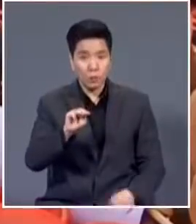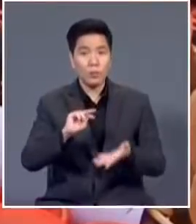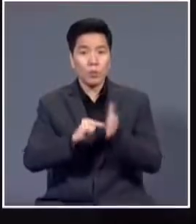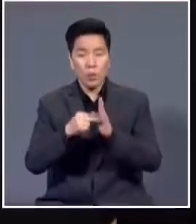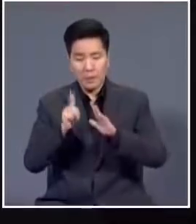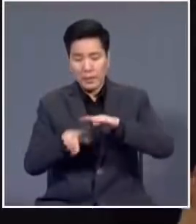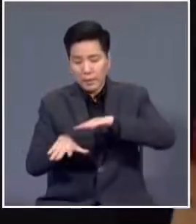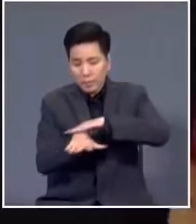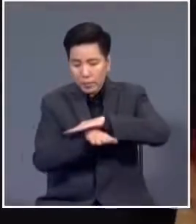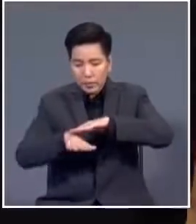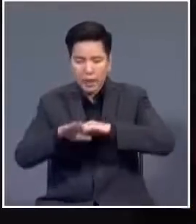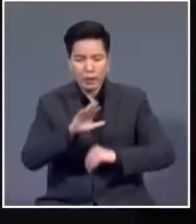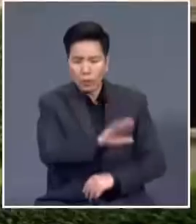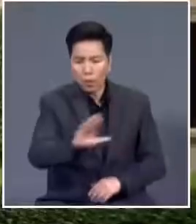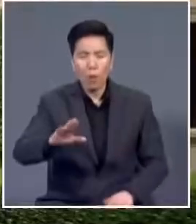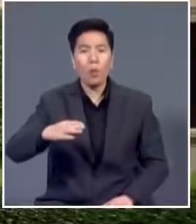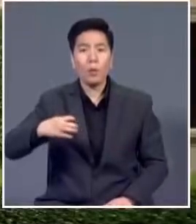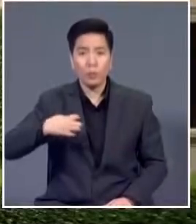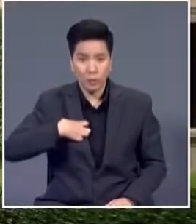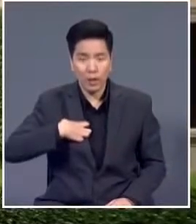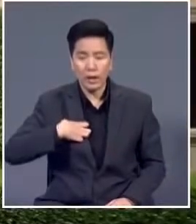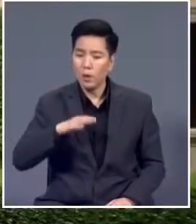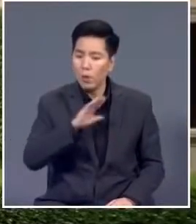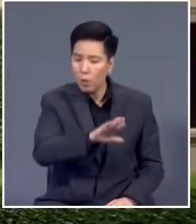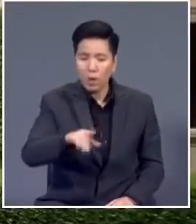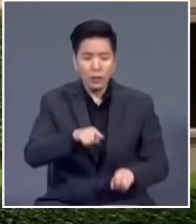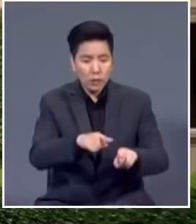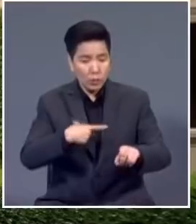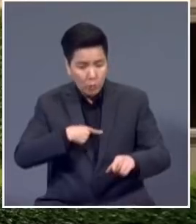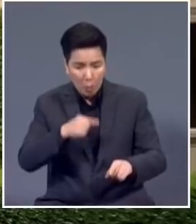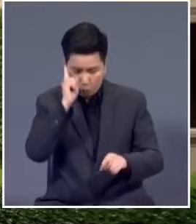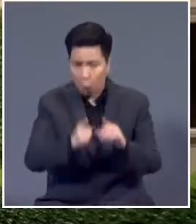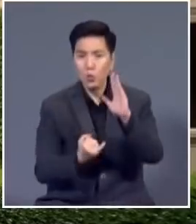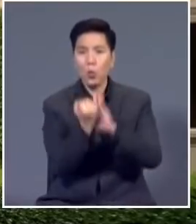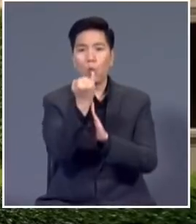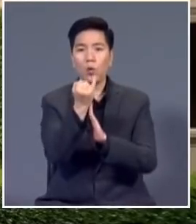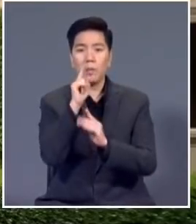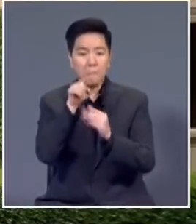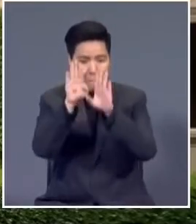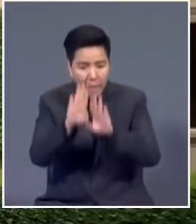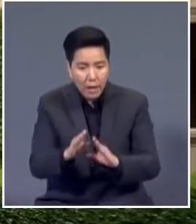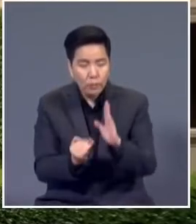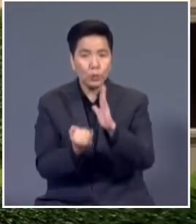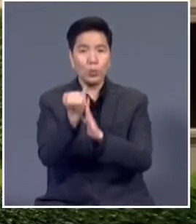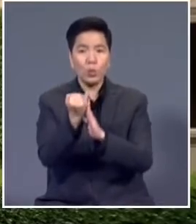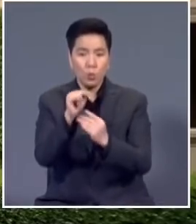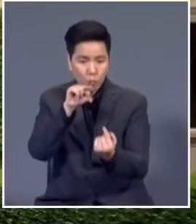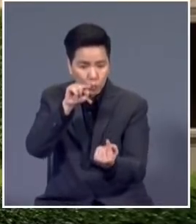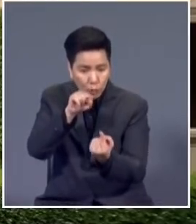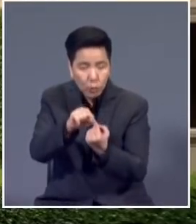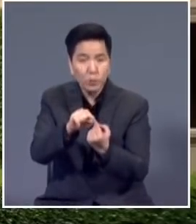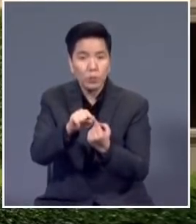ของความต้องการตามความนิยมของคนไทยทั้งประเทศต้องนิยมในสิ่งที่มันถูกต้องนะครับที่ถูกที่ควรที่เ